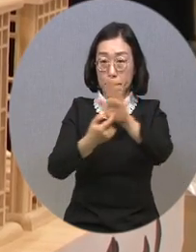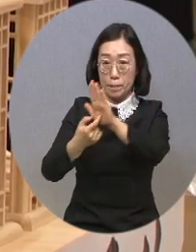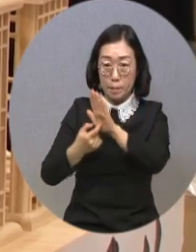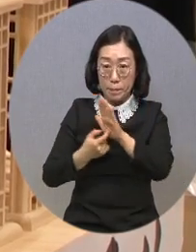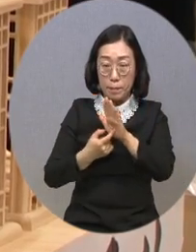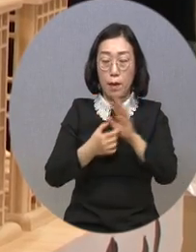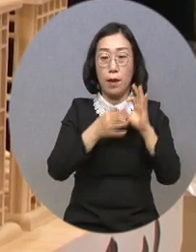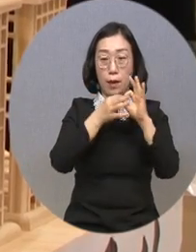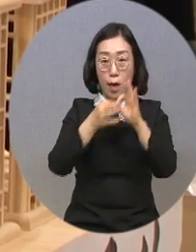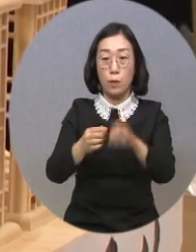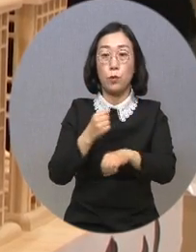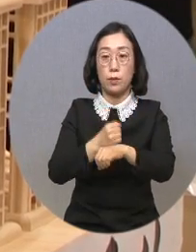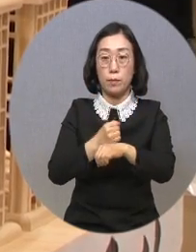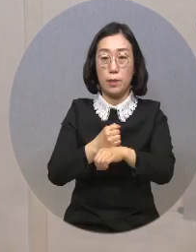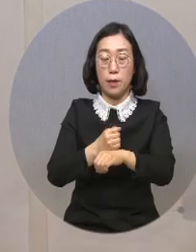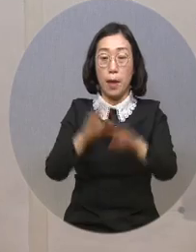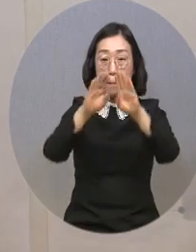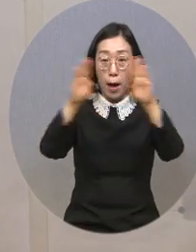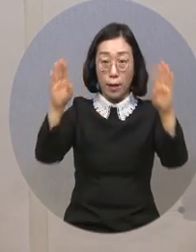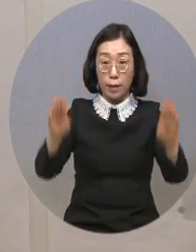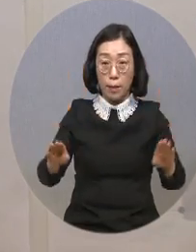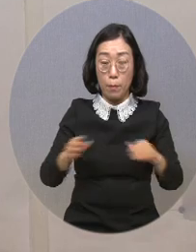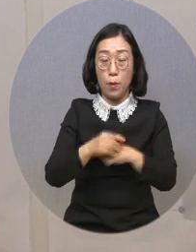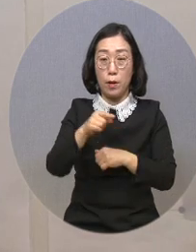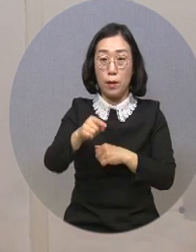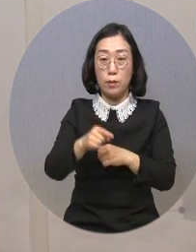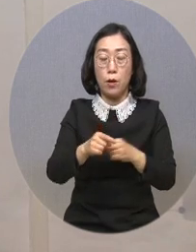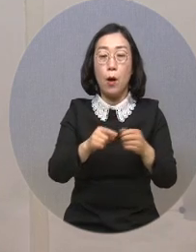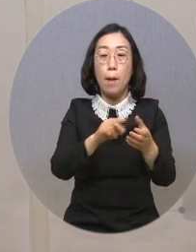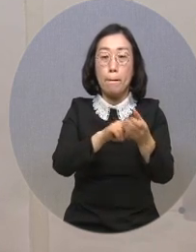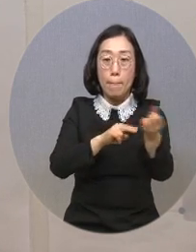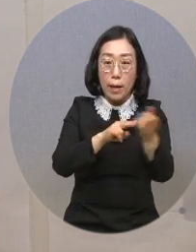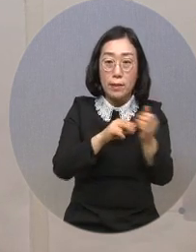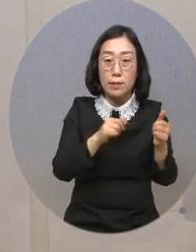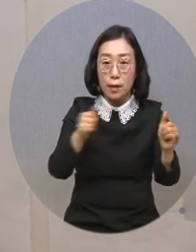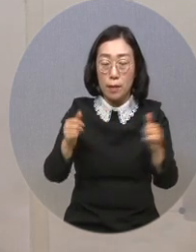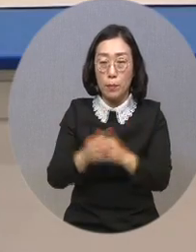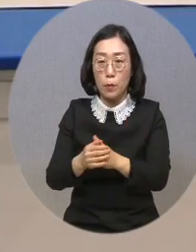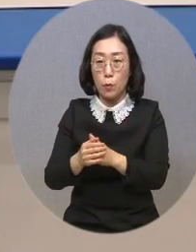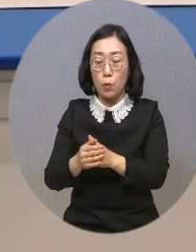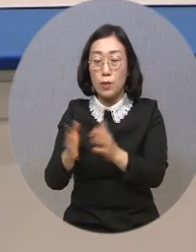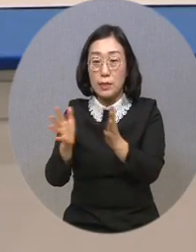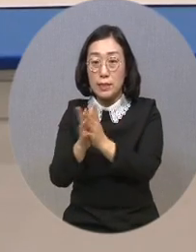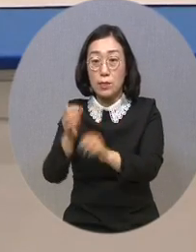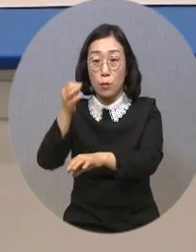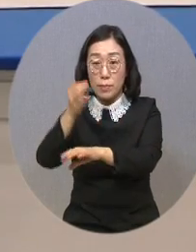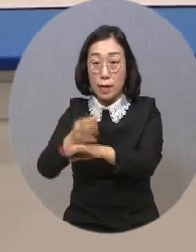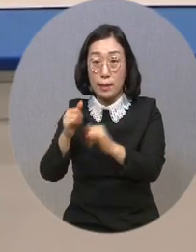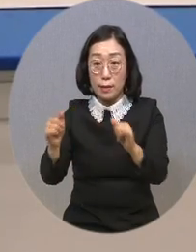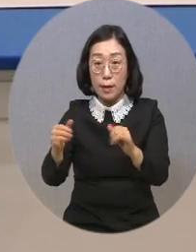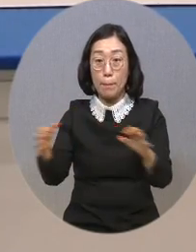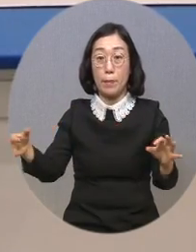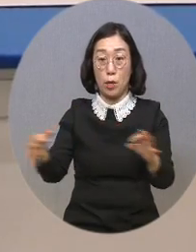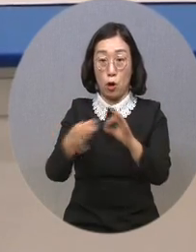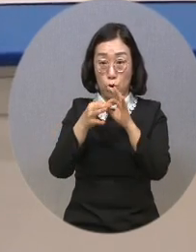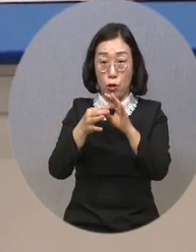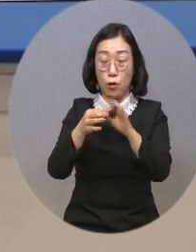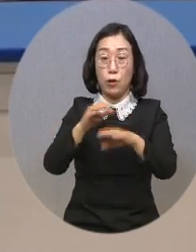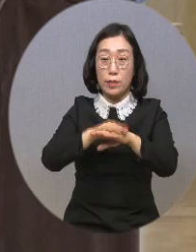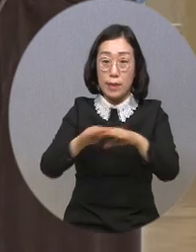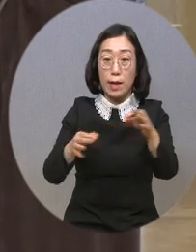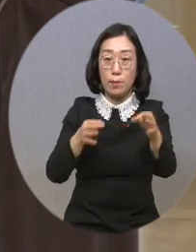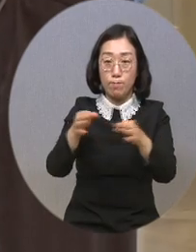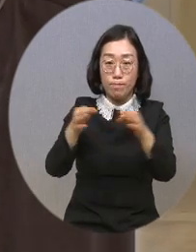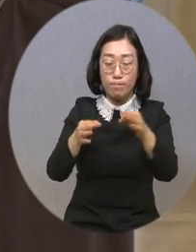향상시켜 왔습니다. 본 박람회를 통해 유통업체와 바이어, 소비자의 직접적인 만남을 통해 성공적인